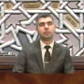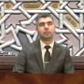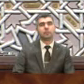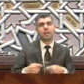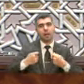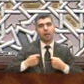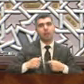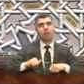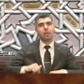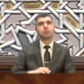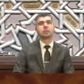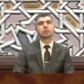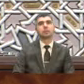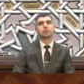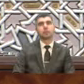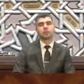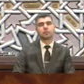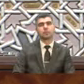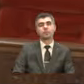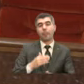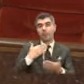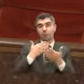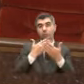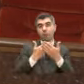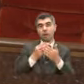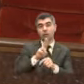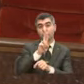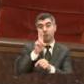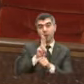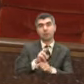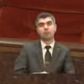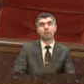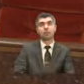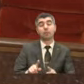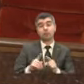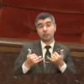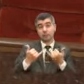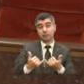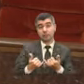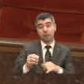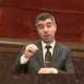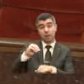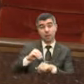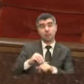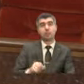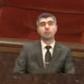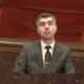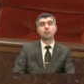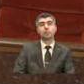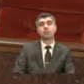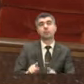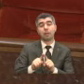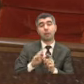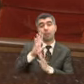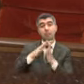المحترم السيد النائب المحترم، شكرا على هذا السؤال. هذه مناسبة كتيحوها لنا باش نشيدوا بهذا